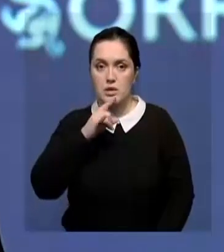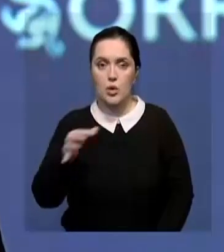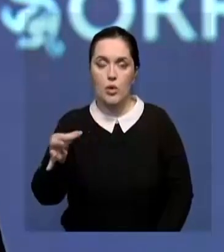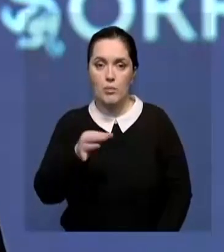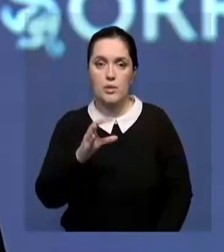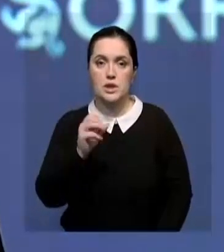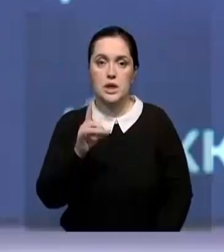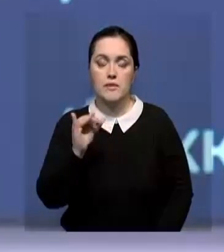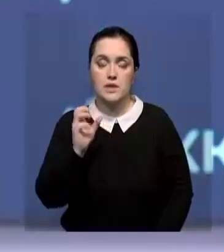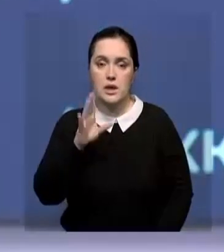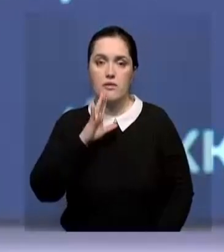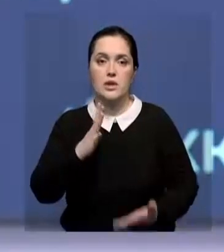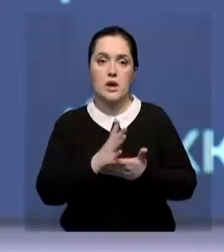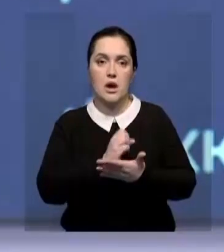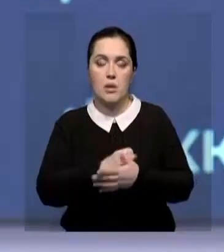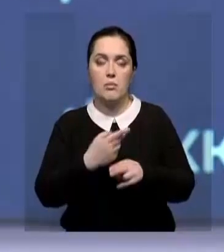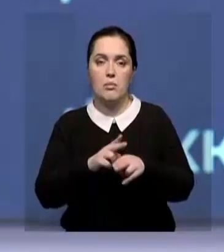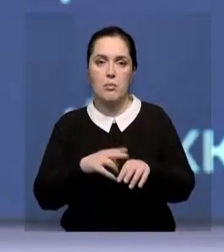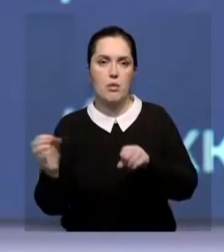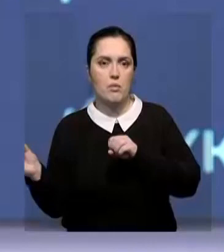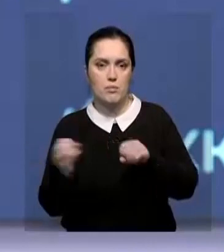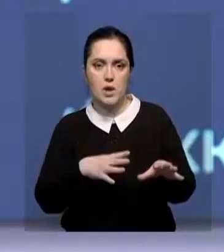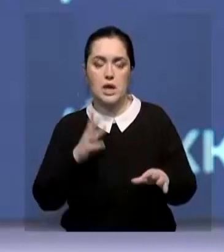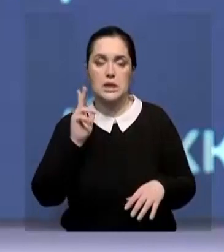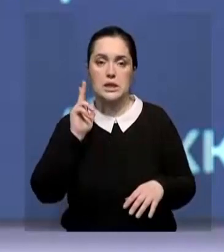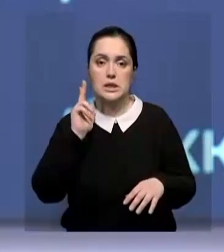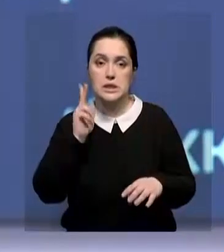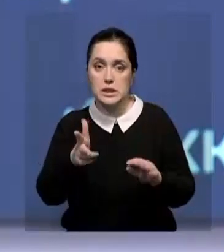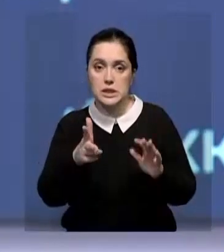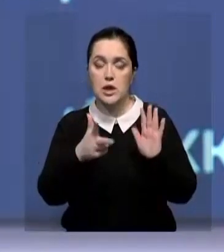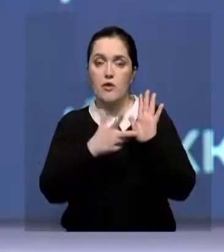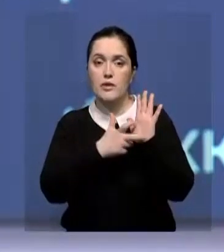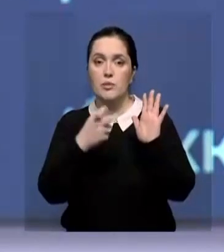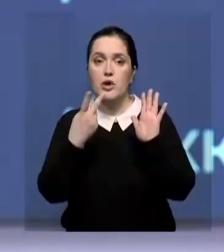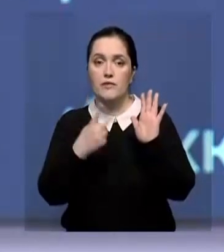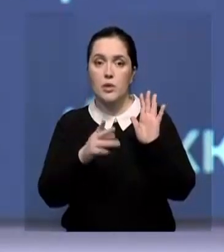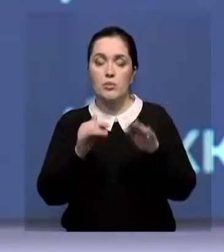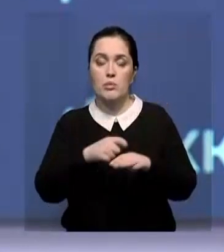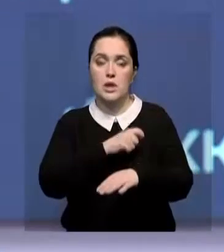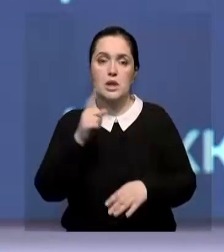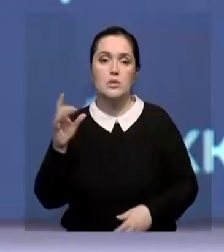из Сергеевского водохранилища сбрасываются 3820 кубометров воды в секунду, из